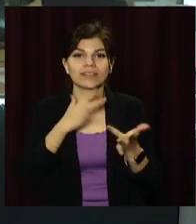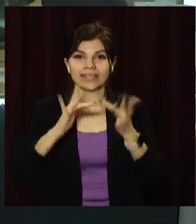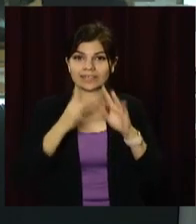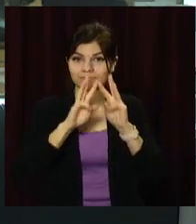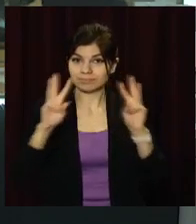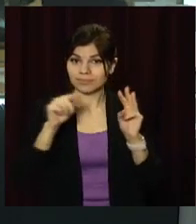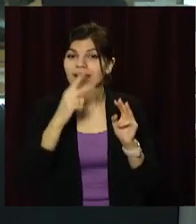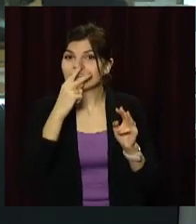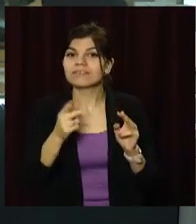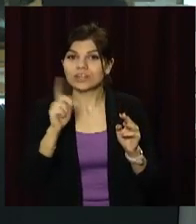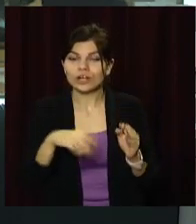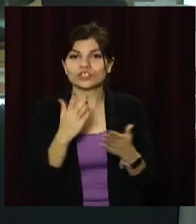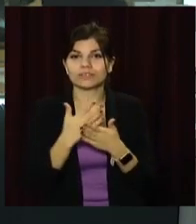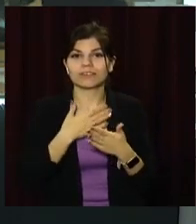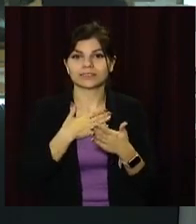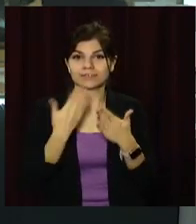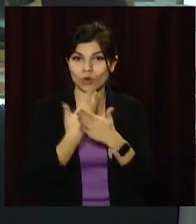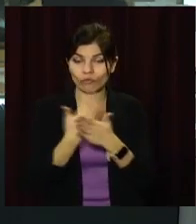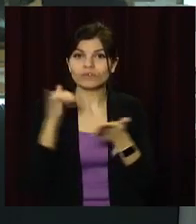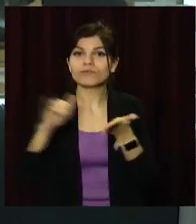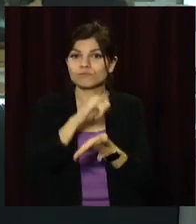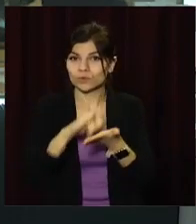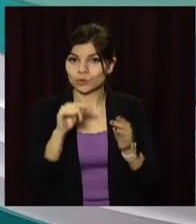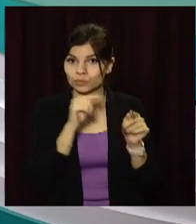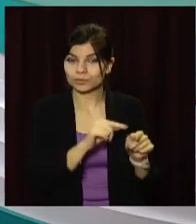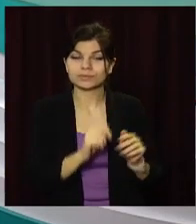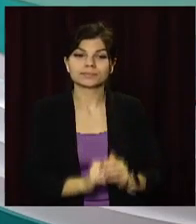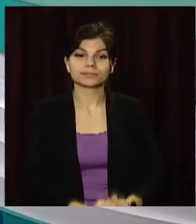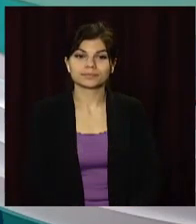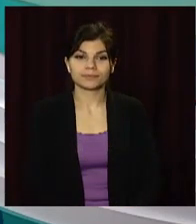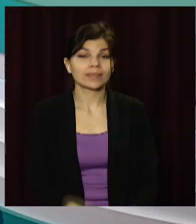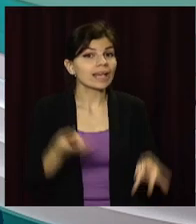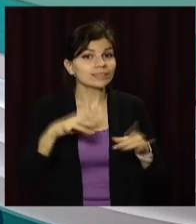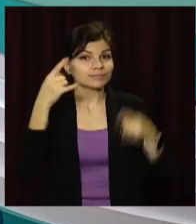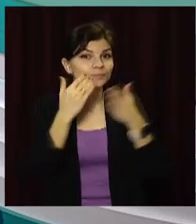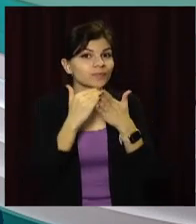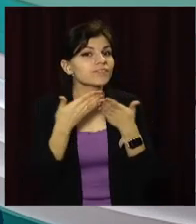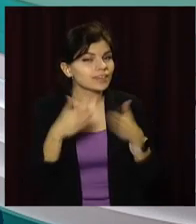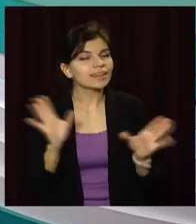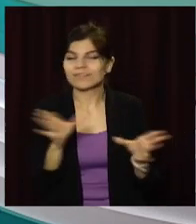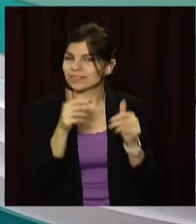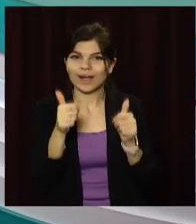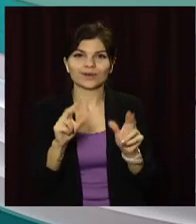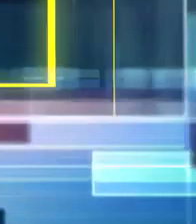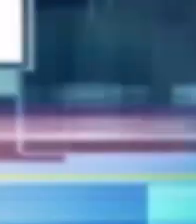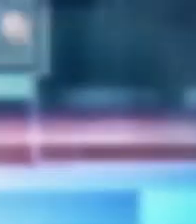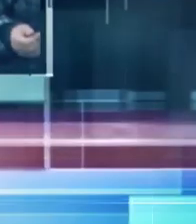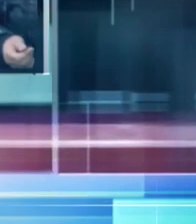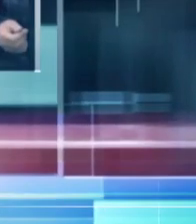opentv.media. Дивіться сюжети в соціальних мережах та на нашому YouTube-каналі. Залишайтеся з відкритим і на все добре!